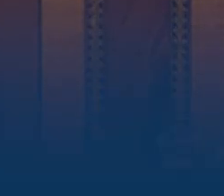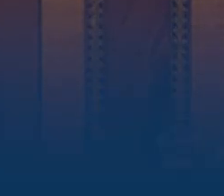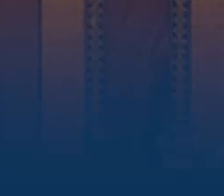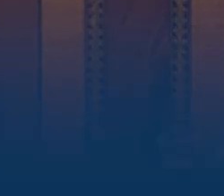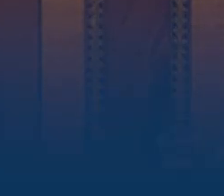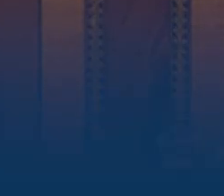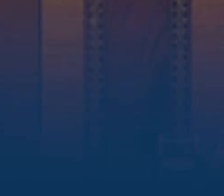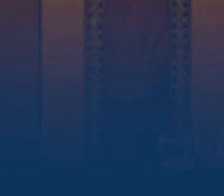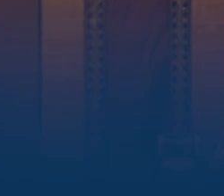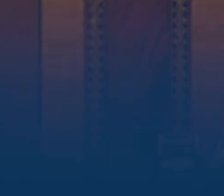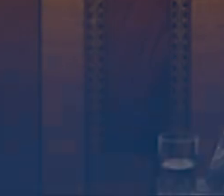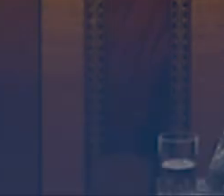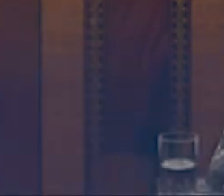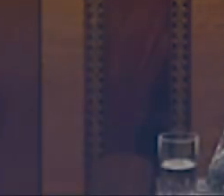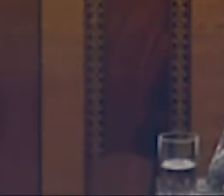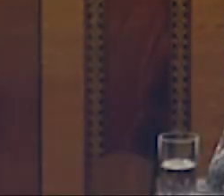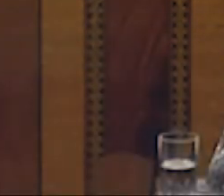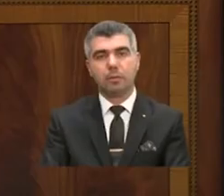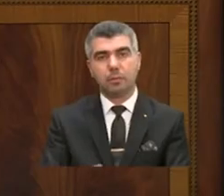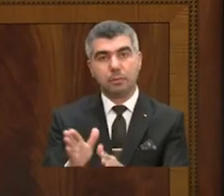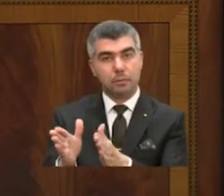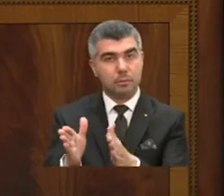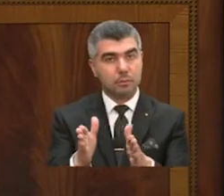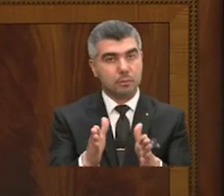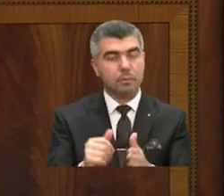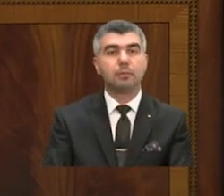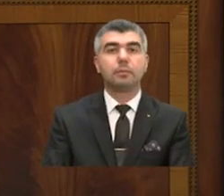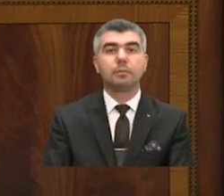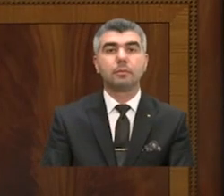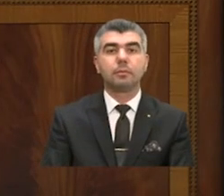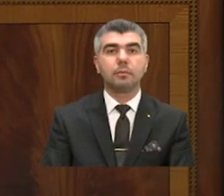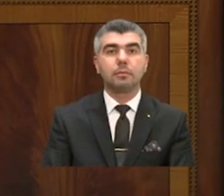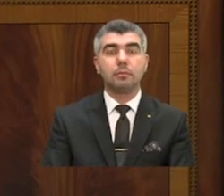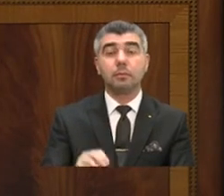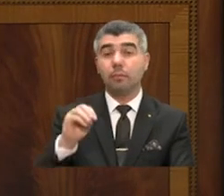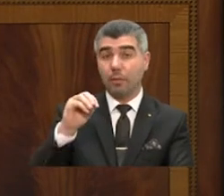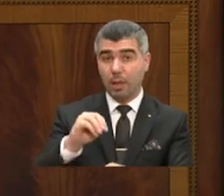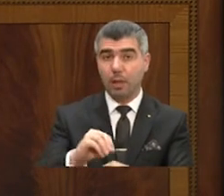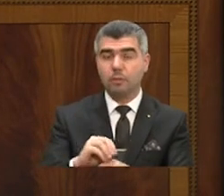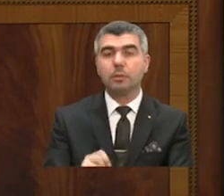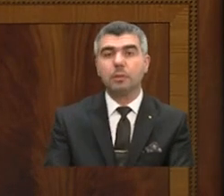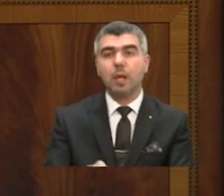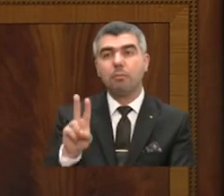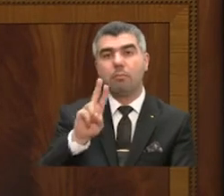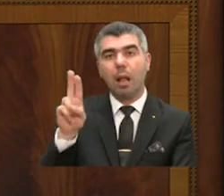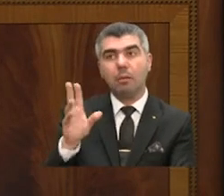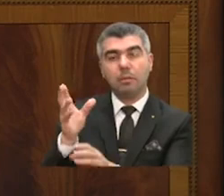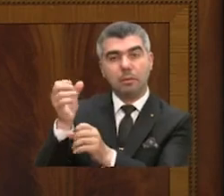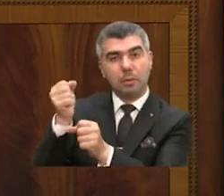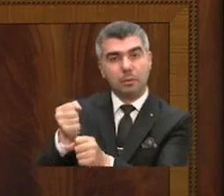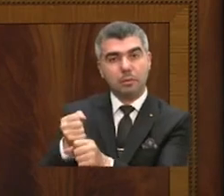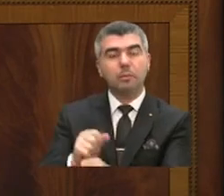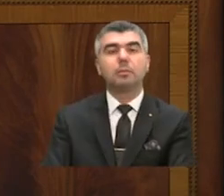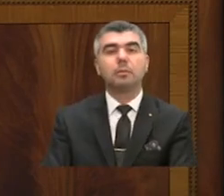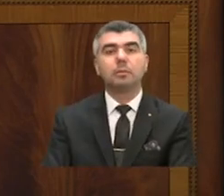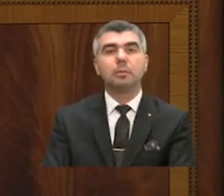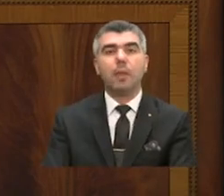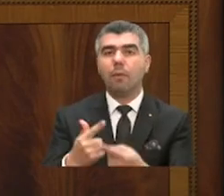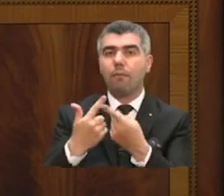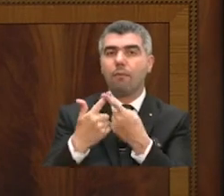الشريفة. كما عبرت توجيهات جلالته في مجموعة من